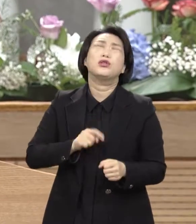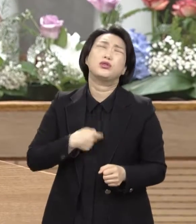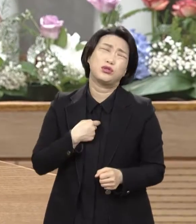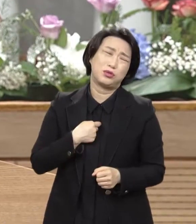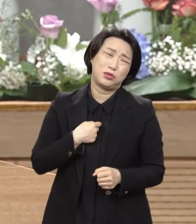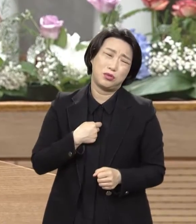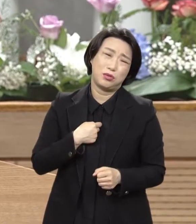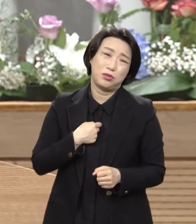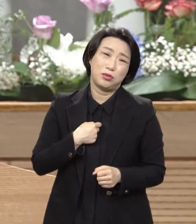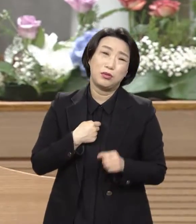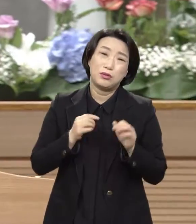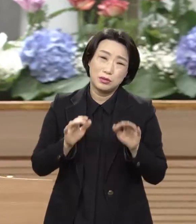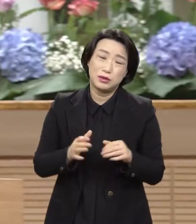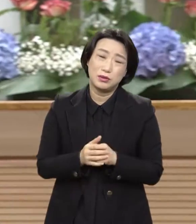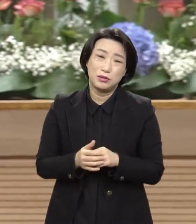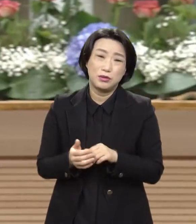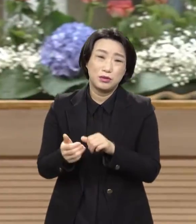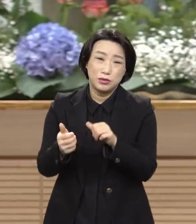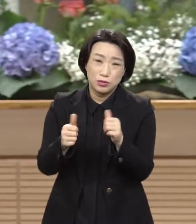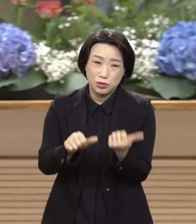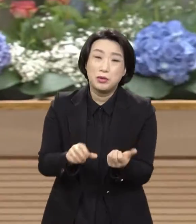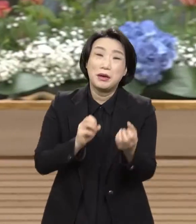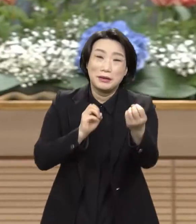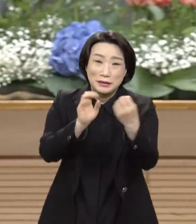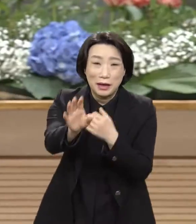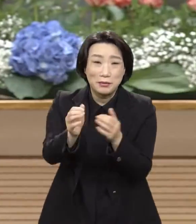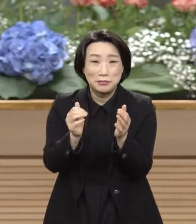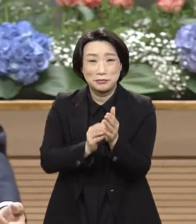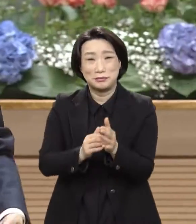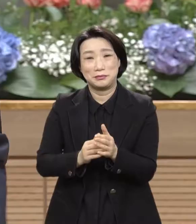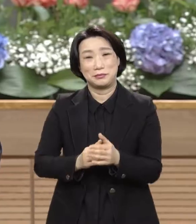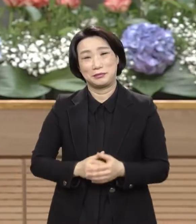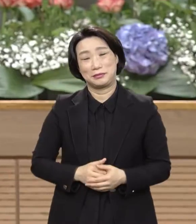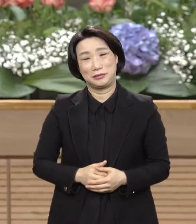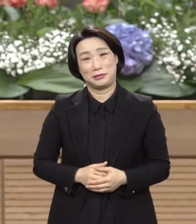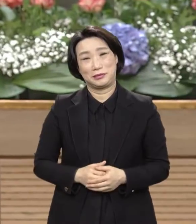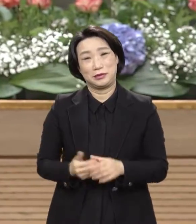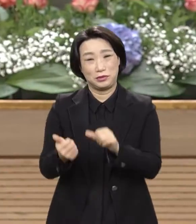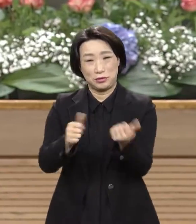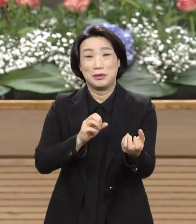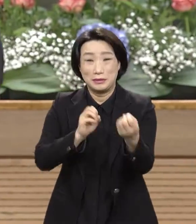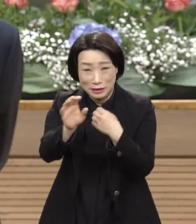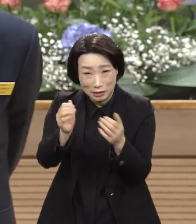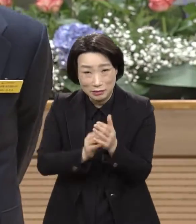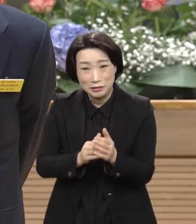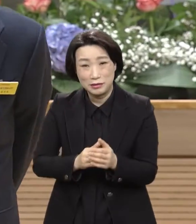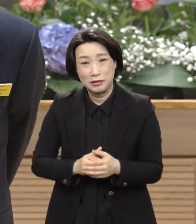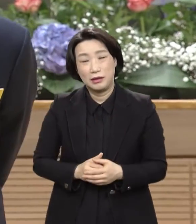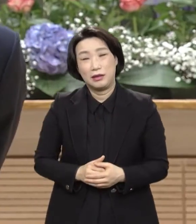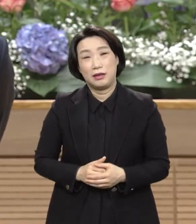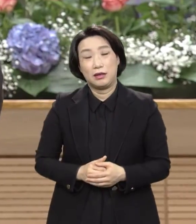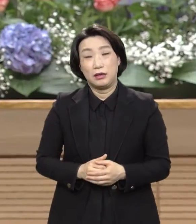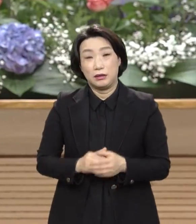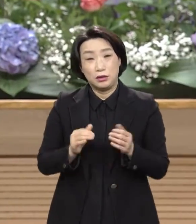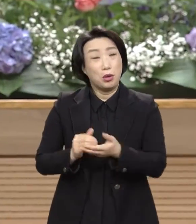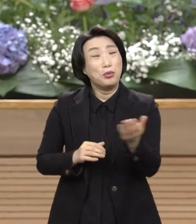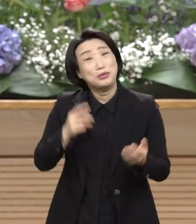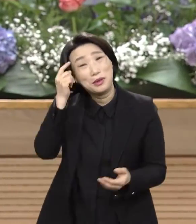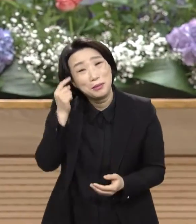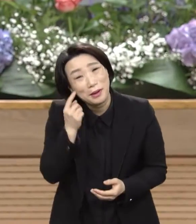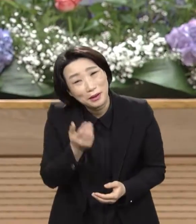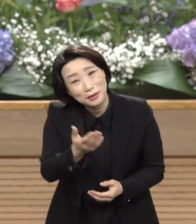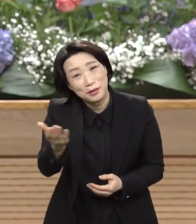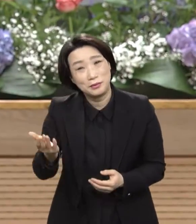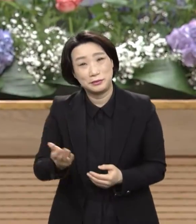스스로 죽음의 답을 내던지는 거예요. 죽음의 답을. 어? 그럴 때 한번 판단